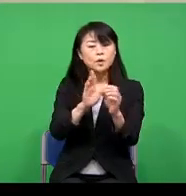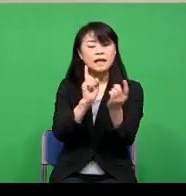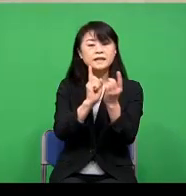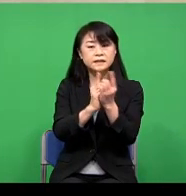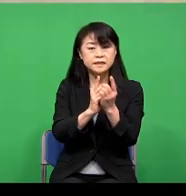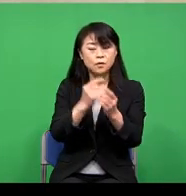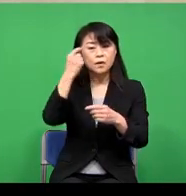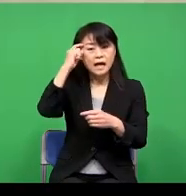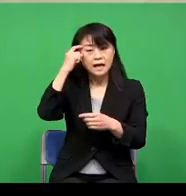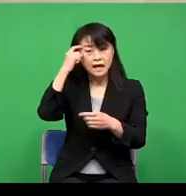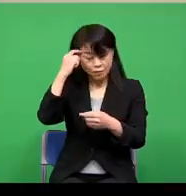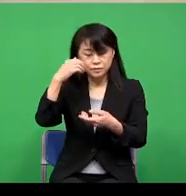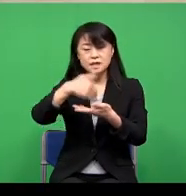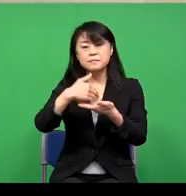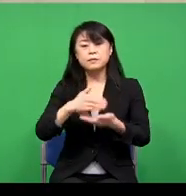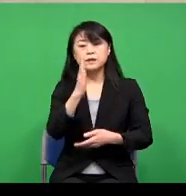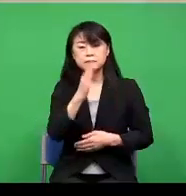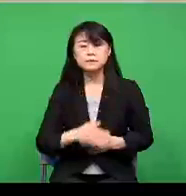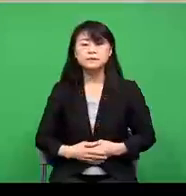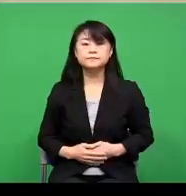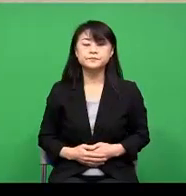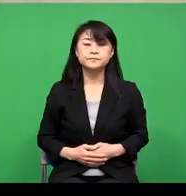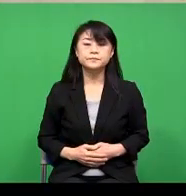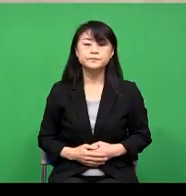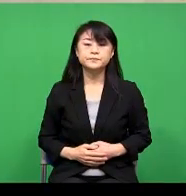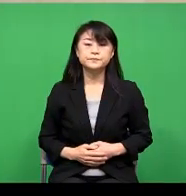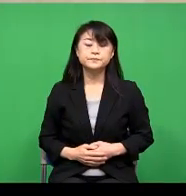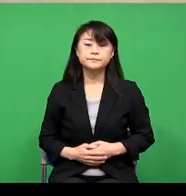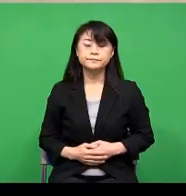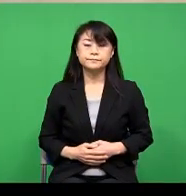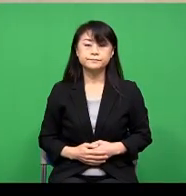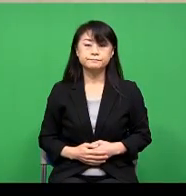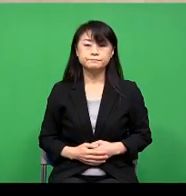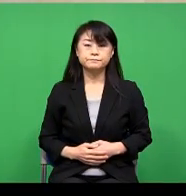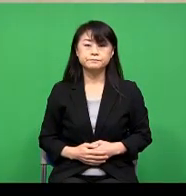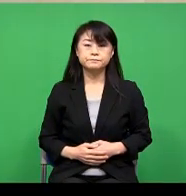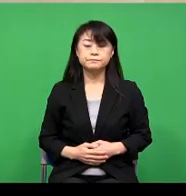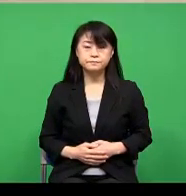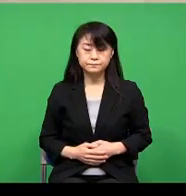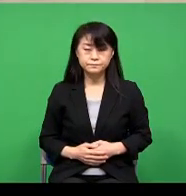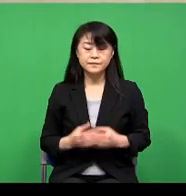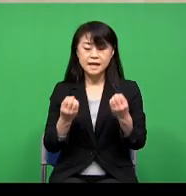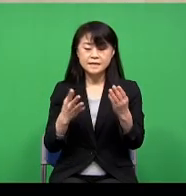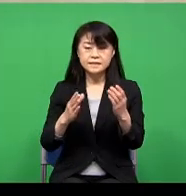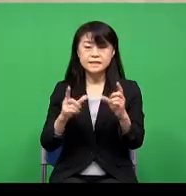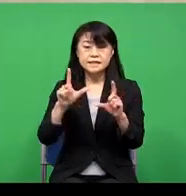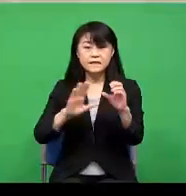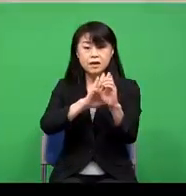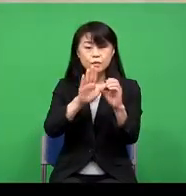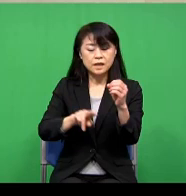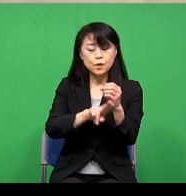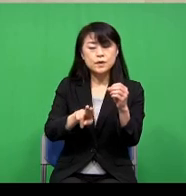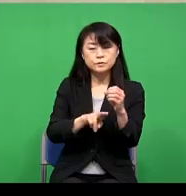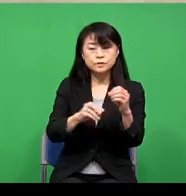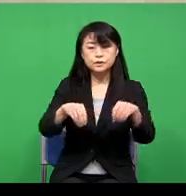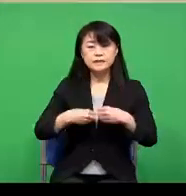やっぱり県民の皆様の命をと健康を守ると ということで、これはあの、ま